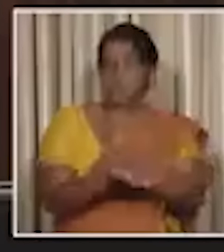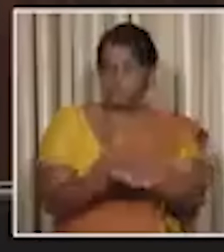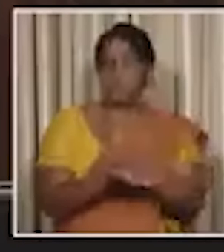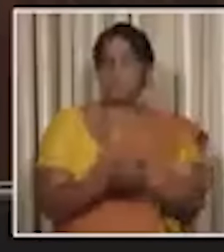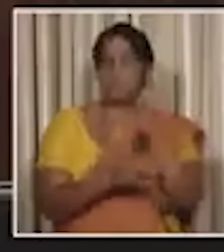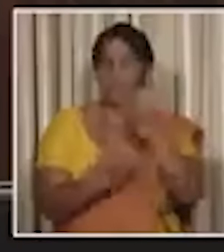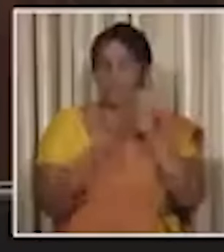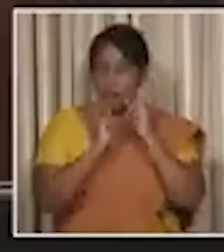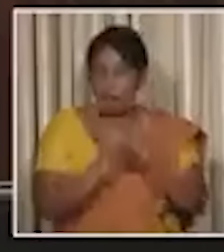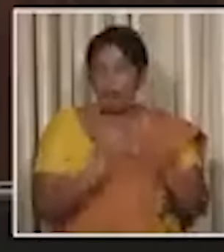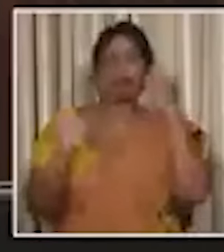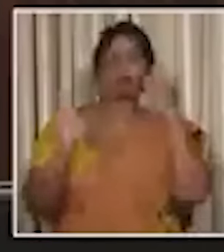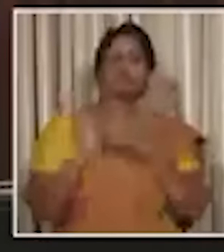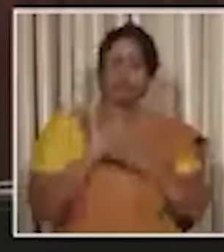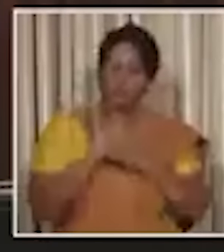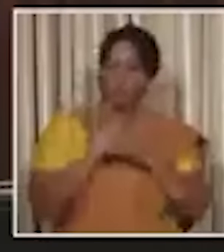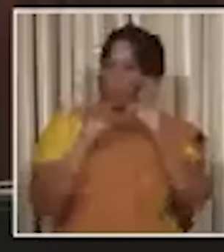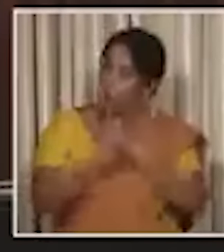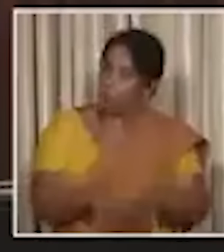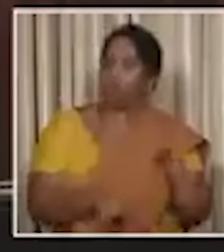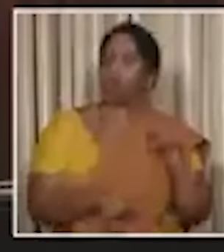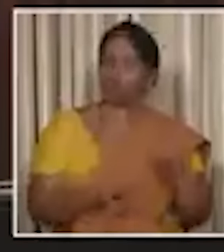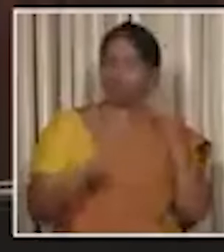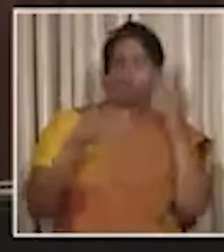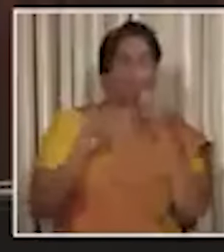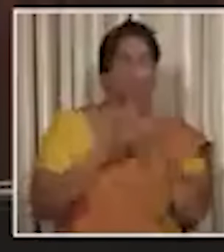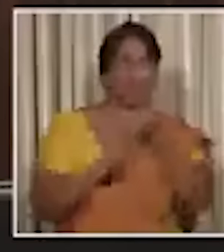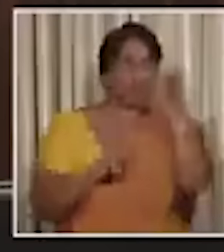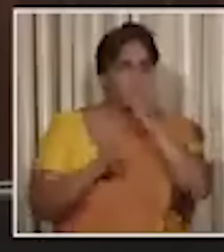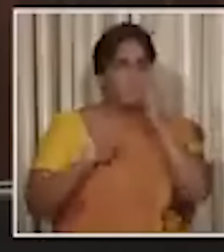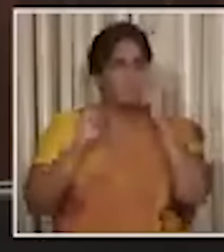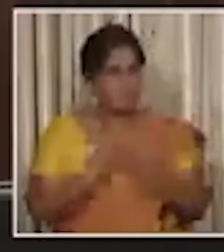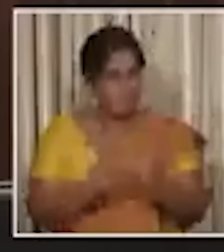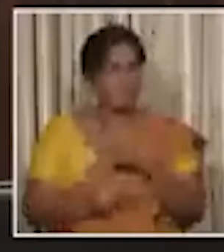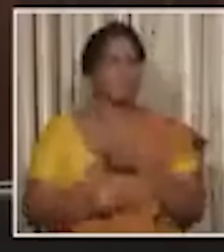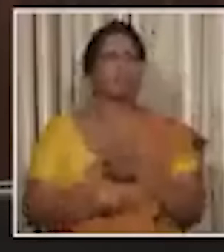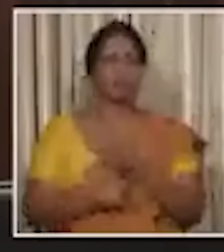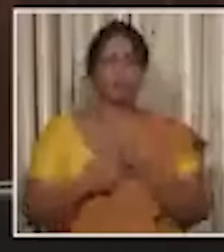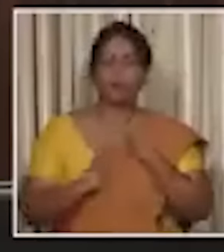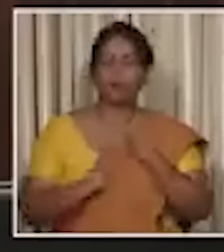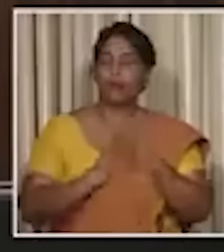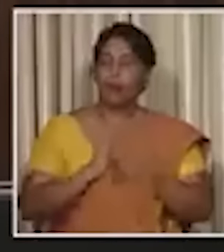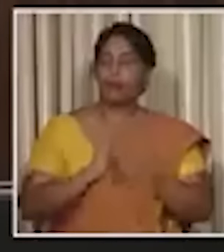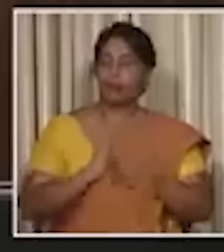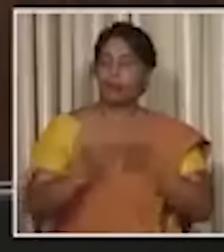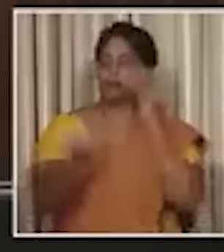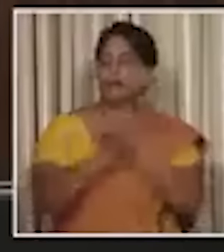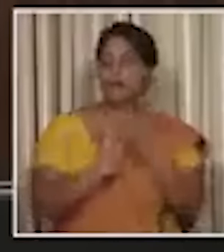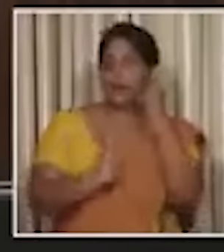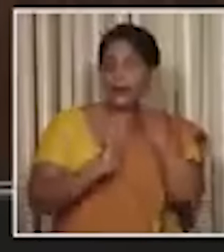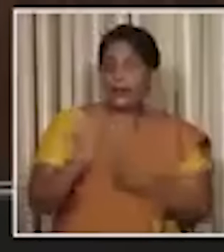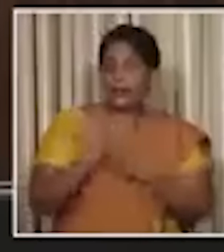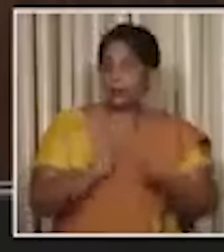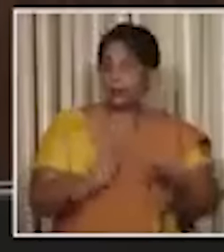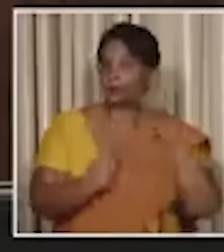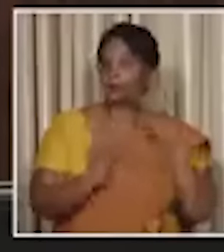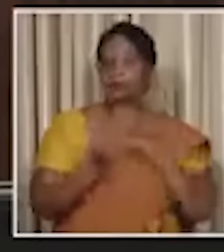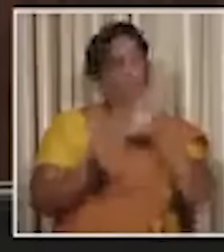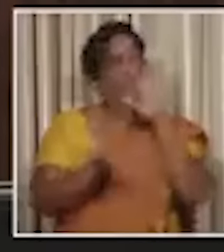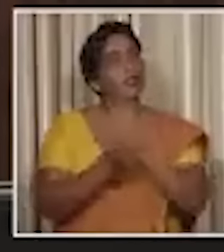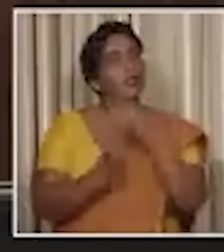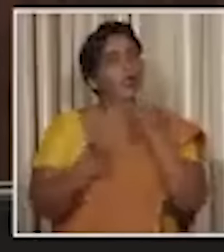நீதி நிசி பரிதி கிரியாவே எதிவிய திபினம் இவ்வகையும் ஜனதாவட்டு இயற்கையான ஒரு பொருளாதாரமாக முடியாது. ஆகவே அந்த பொருளாதாரத்தின்